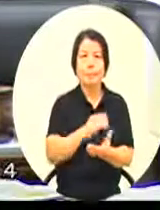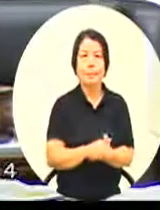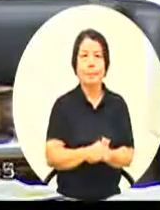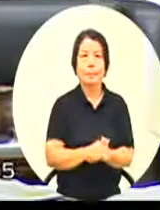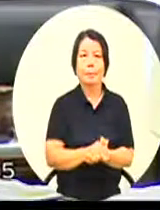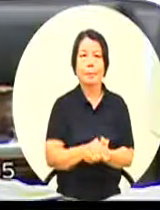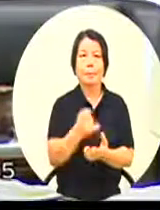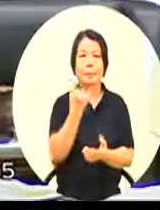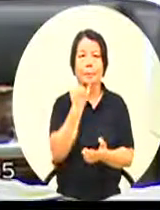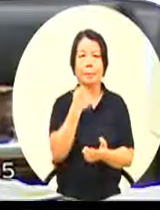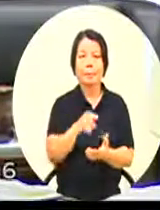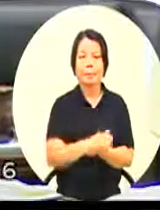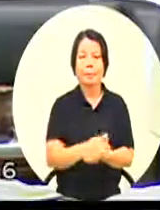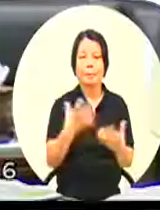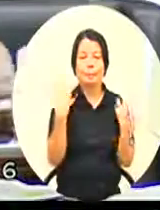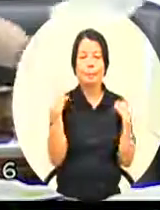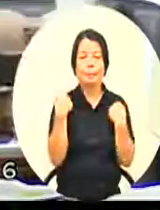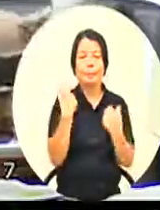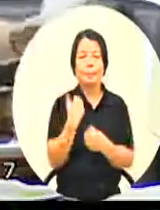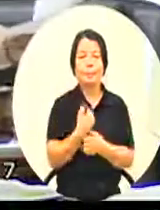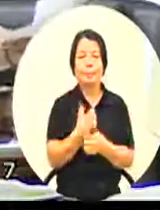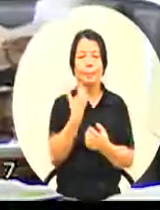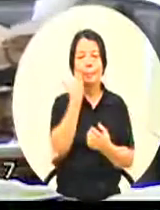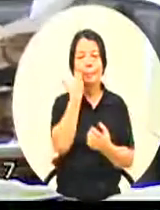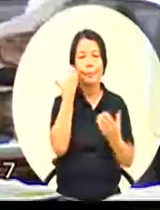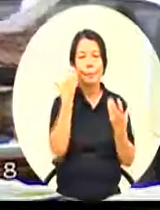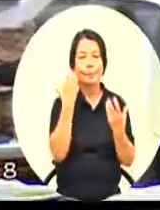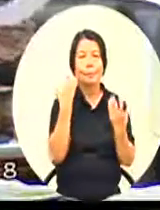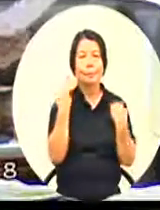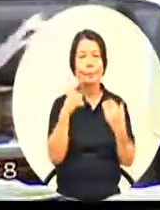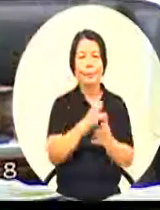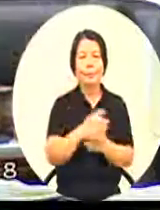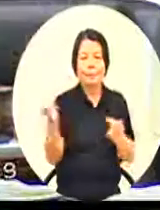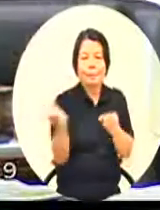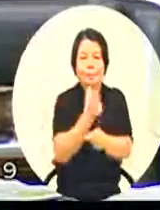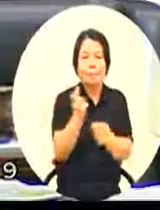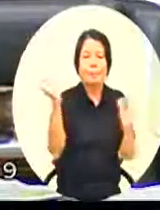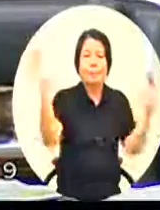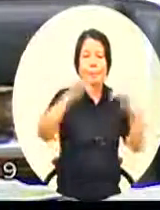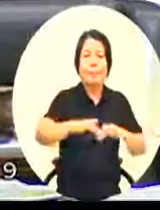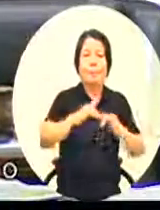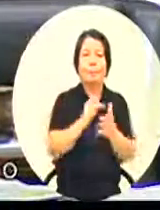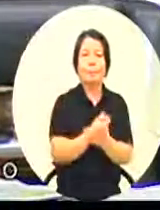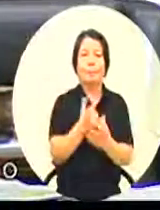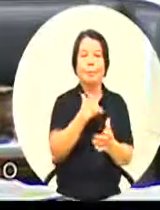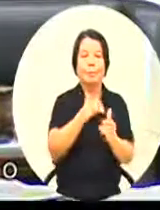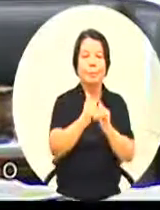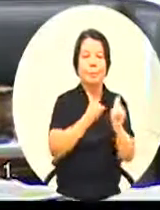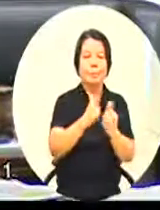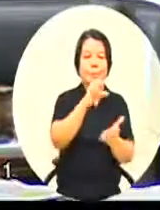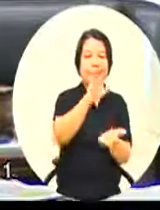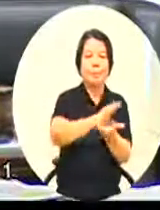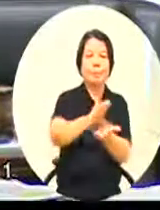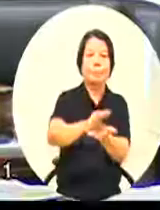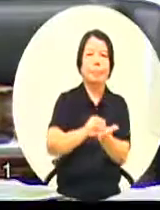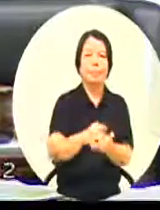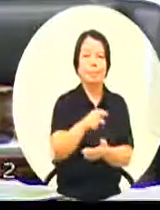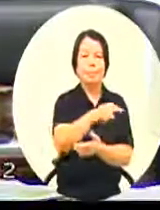能。责任的归属啊，有可能风太太大，树仔倒了，压到民众的车，那也可